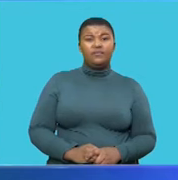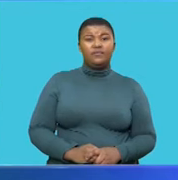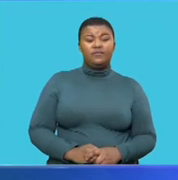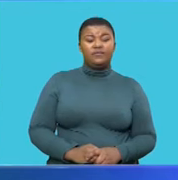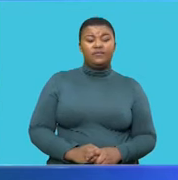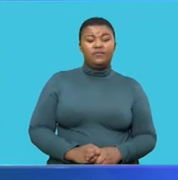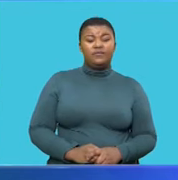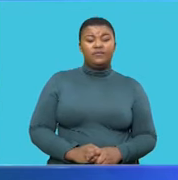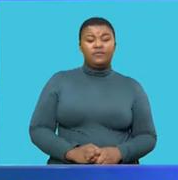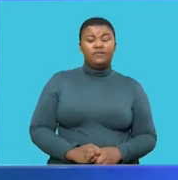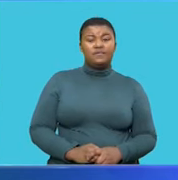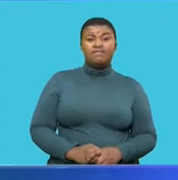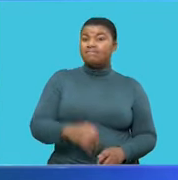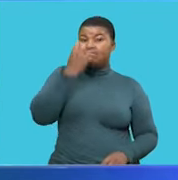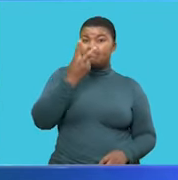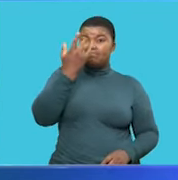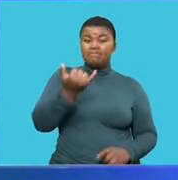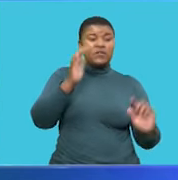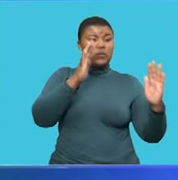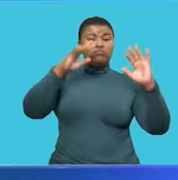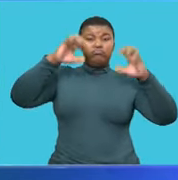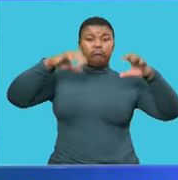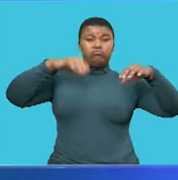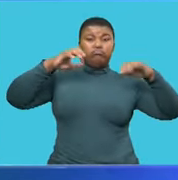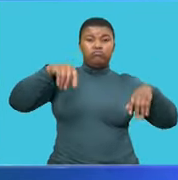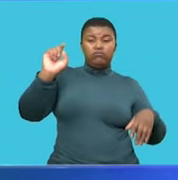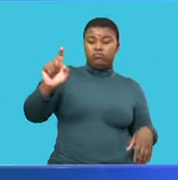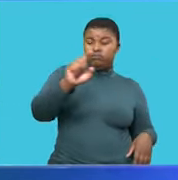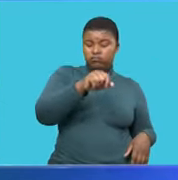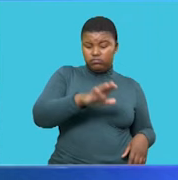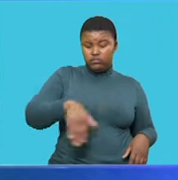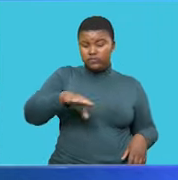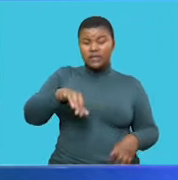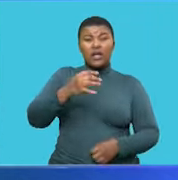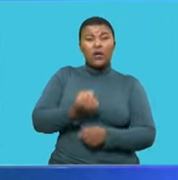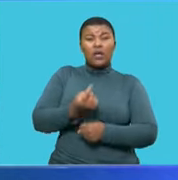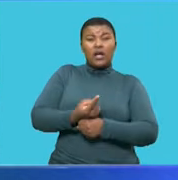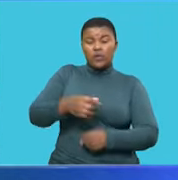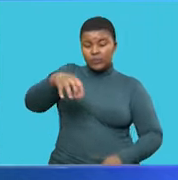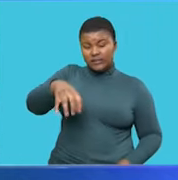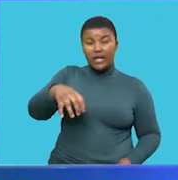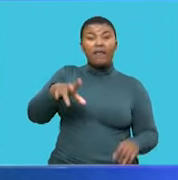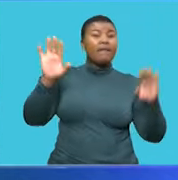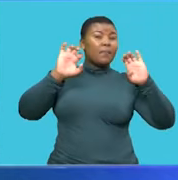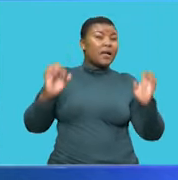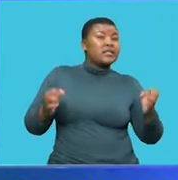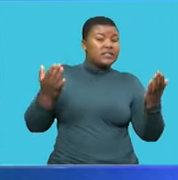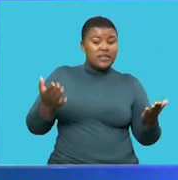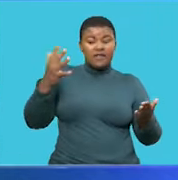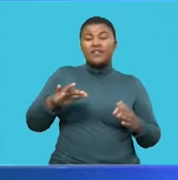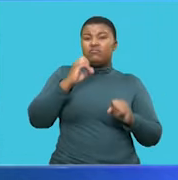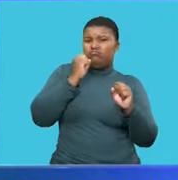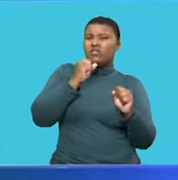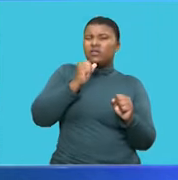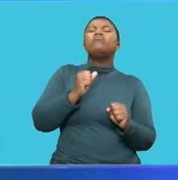Ijobezi ululoku liti klenjali mvulezi nanyine zinine za sesifundazo in saseko liti mbalabezi miziputuma ekoli litili